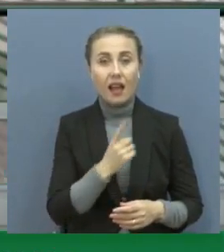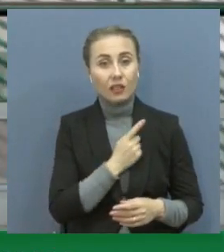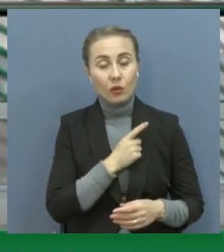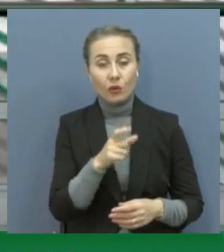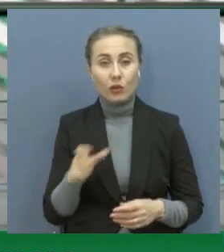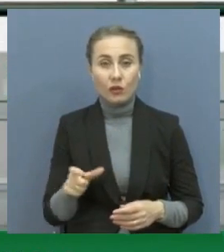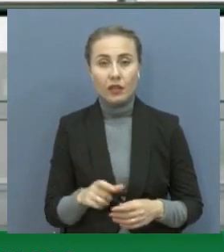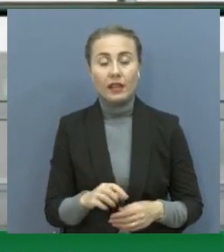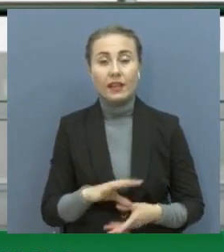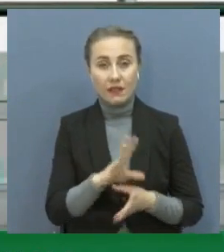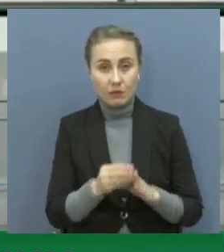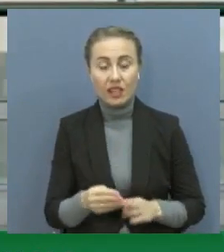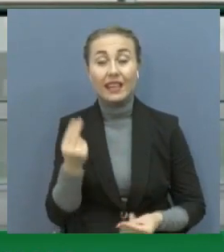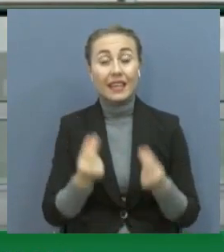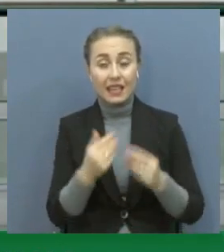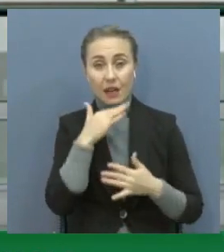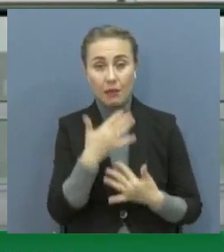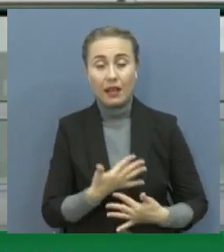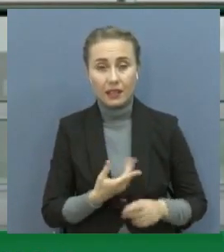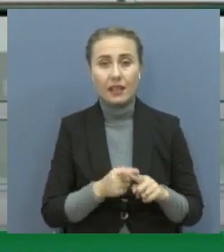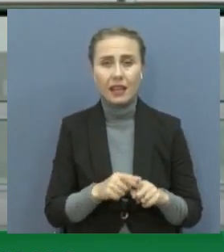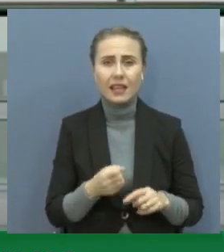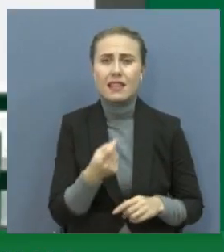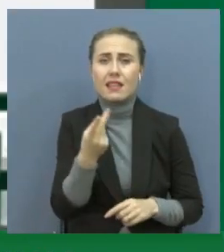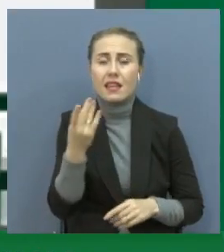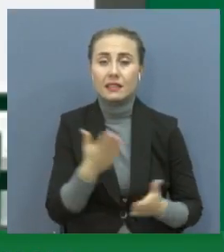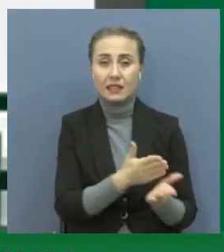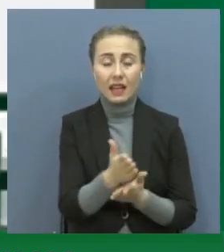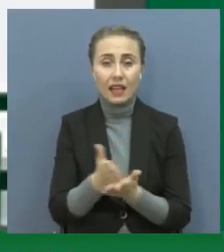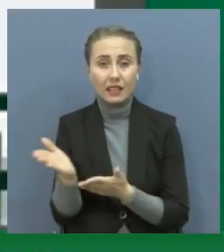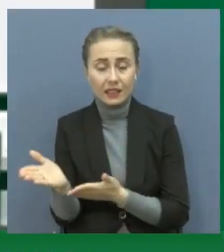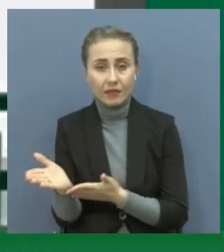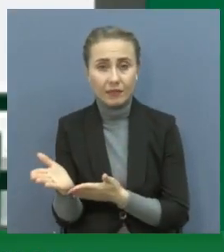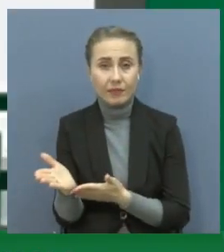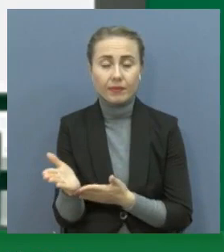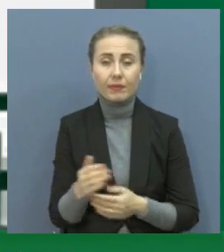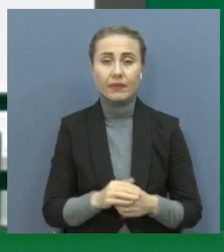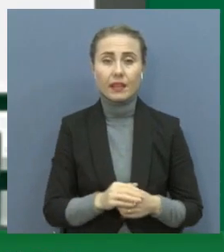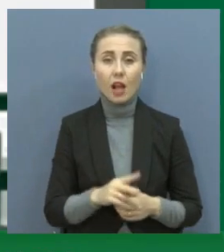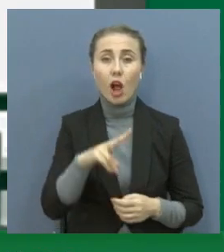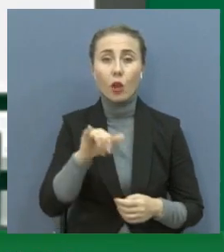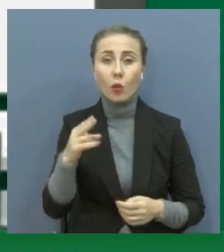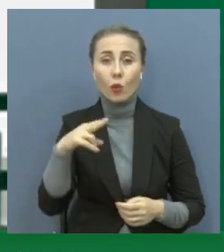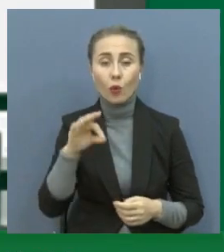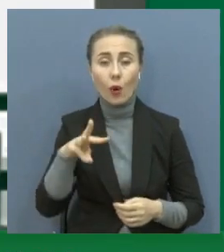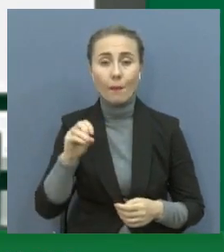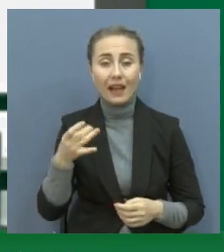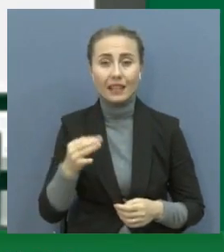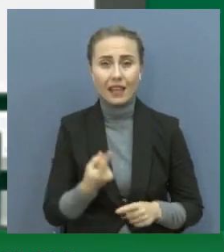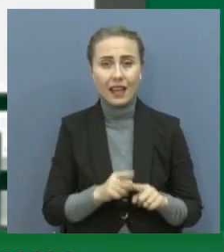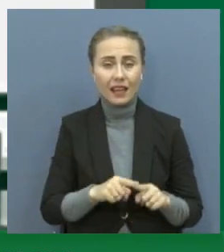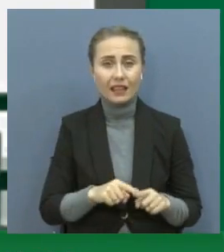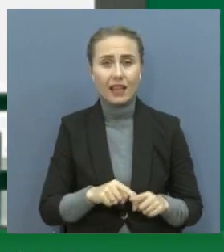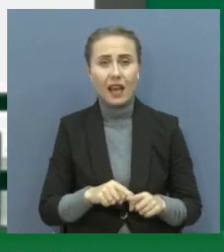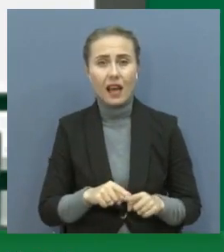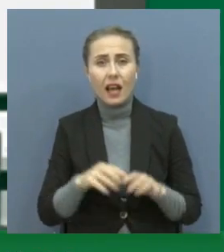неустойчивые. Вообще игроманию подразделяют на несколько частей. То есть получается, лудомания – это вот именно увлечение